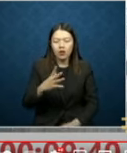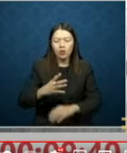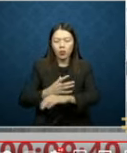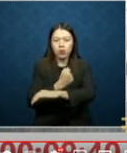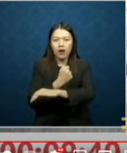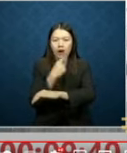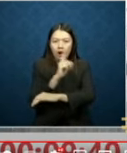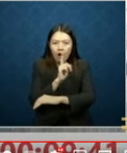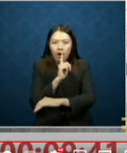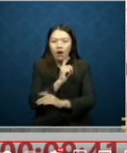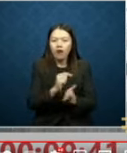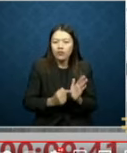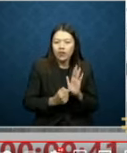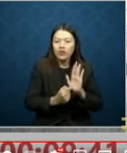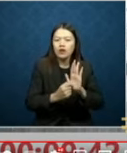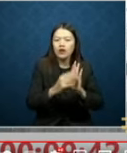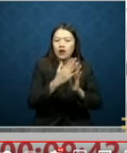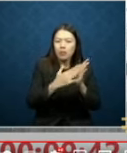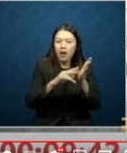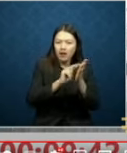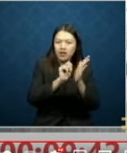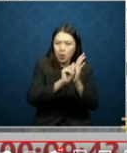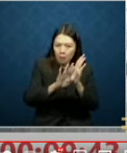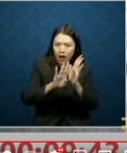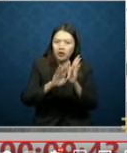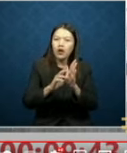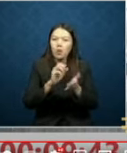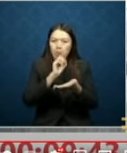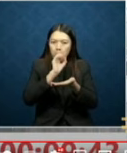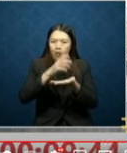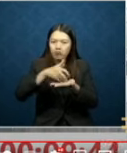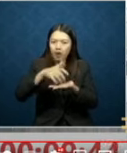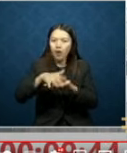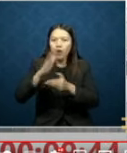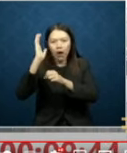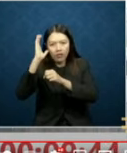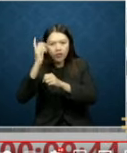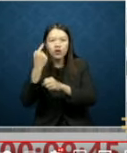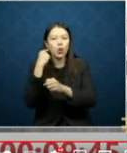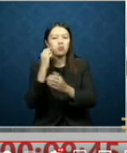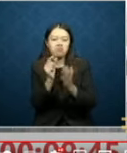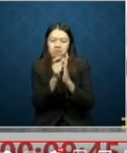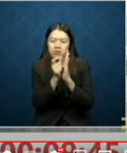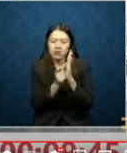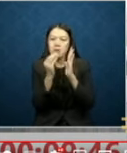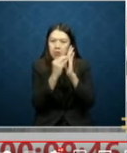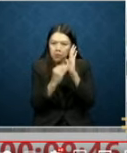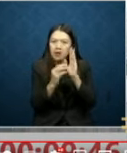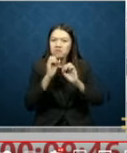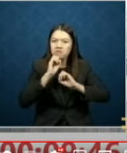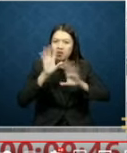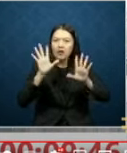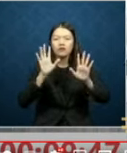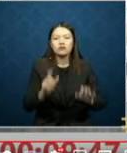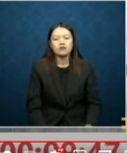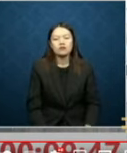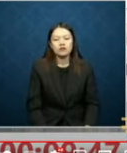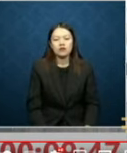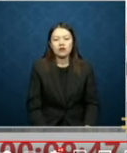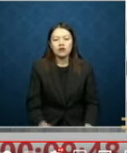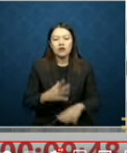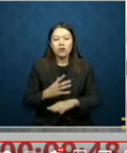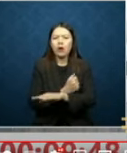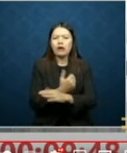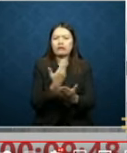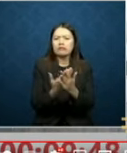การเมืองใดจะเสนอนโยบายเนี่ยต้องมีบอกไว้นะครับอ อันนี้ข้อเท็จจริงเนี่ยเกี่ยวกับนโยบายเ